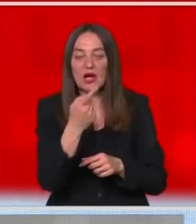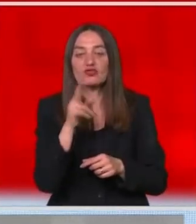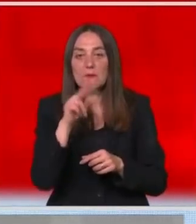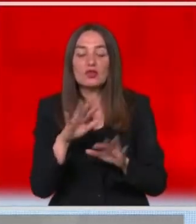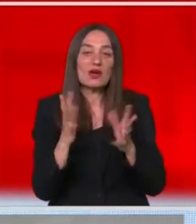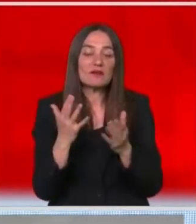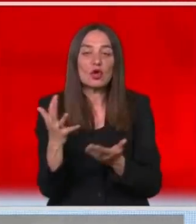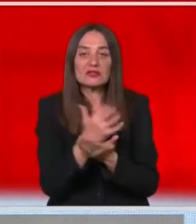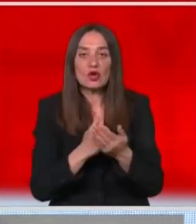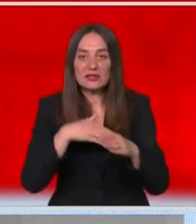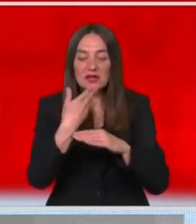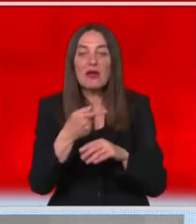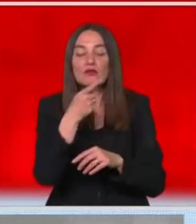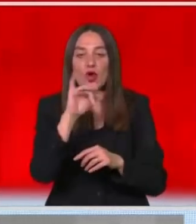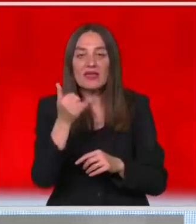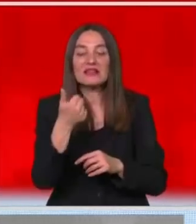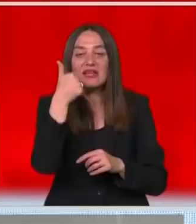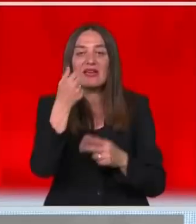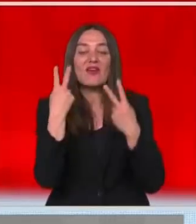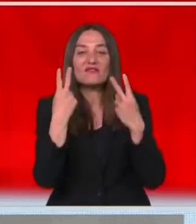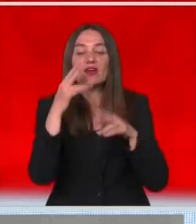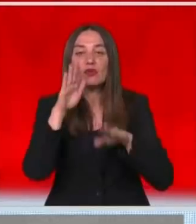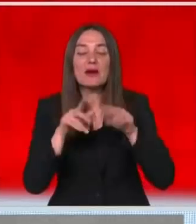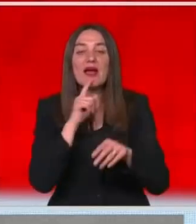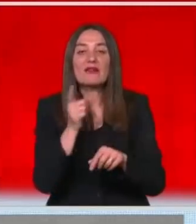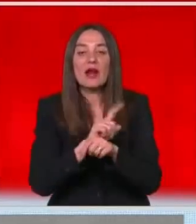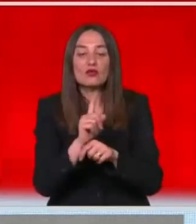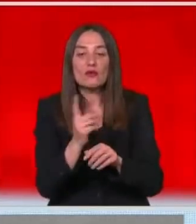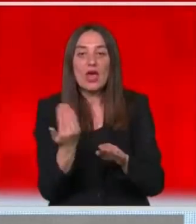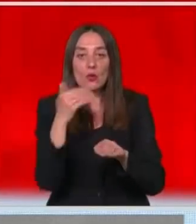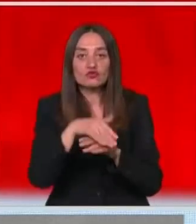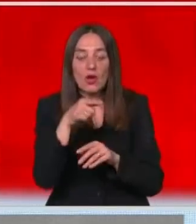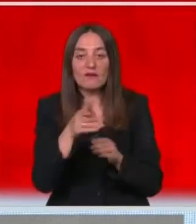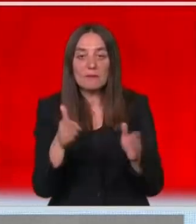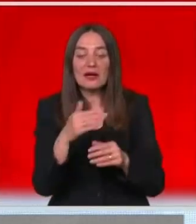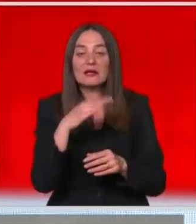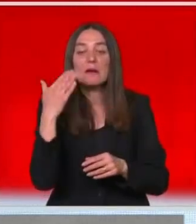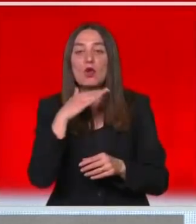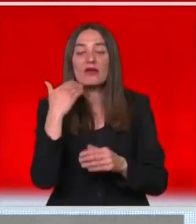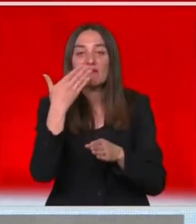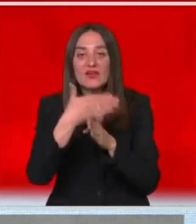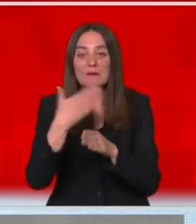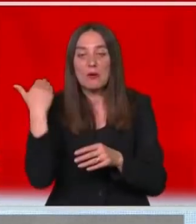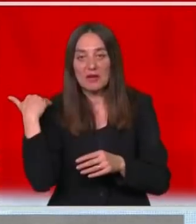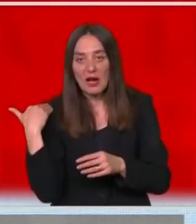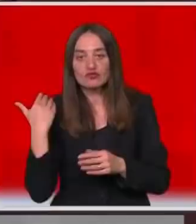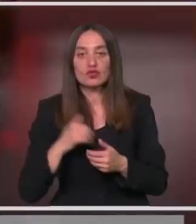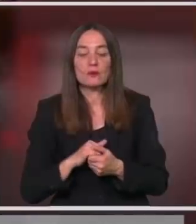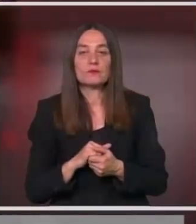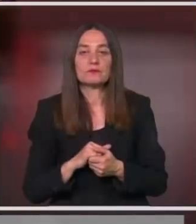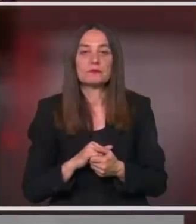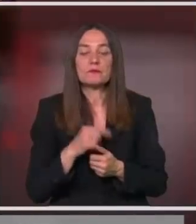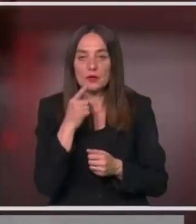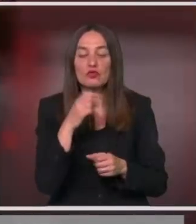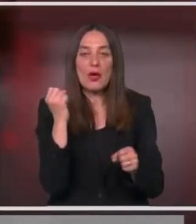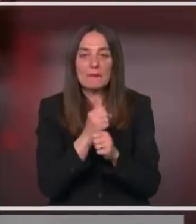se iskoriste kasnije. Ali to jeste jedna od važnih mera koja trenutno nije ušla u ovaj paket, a koja opterećuje mnoge firme. Dobro, ali dakle... To